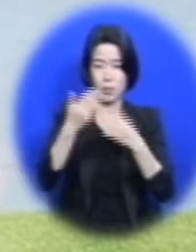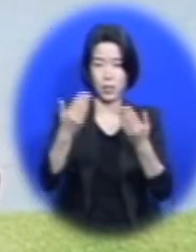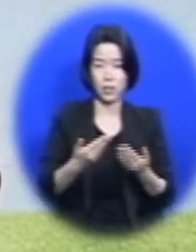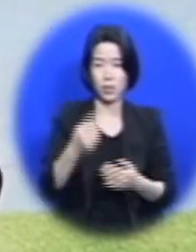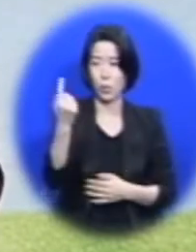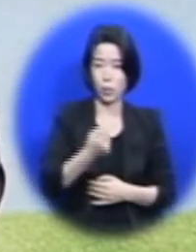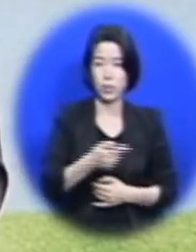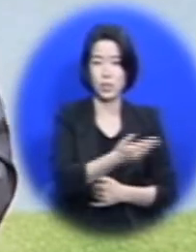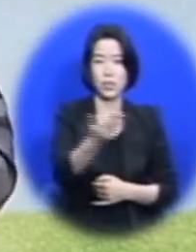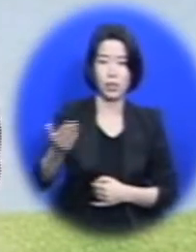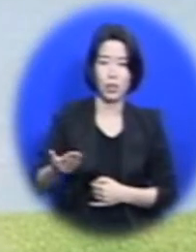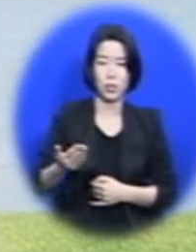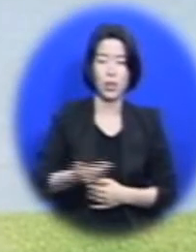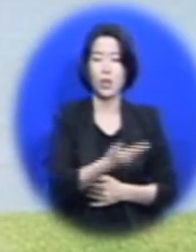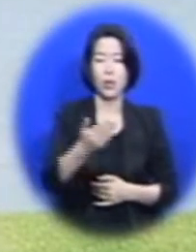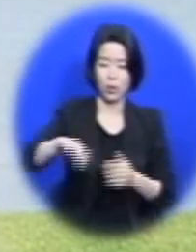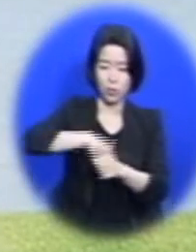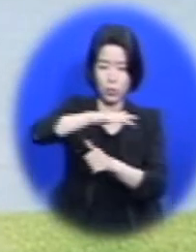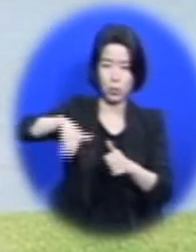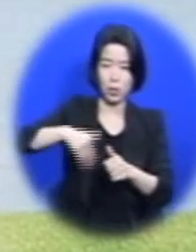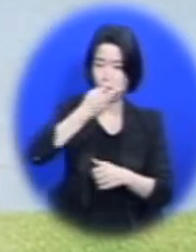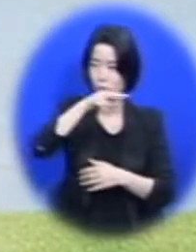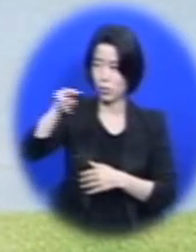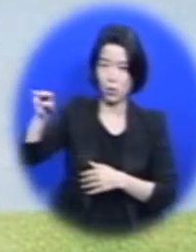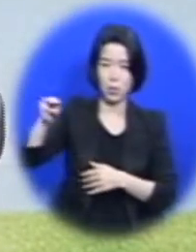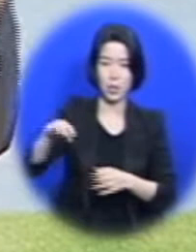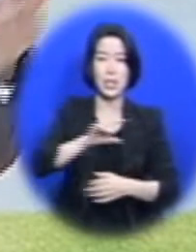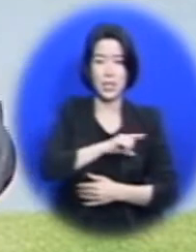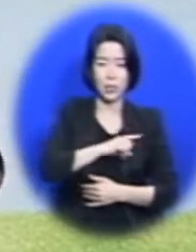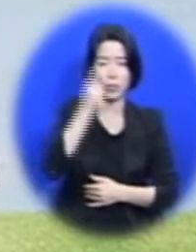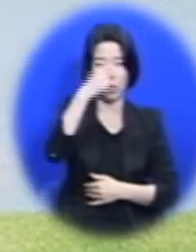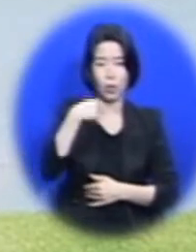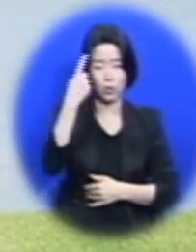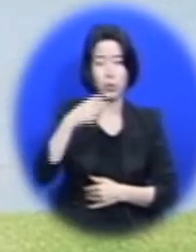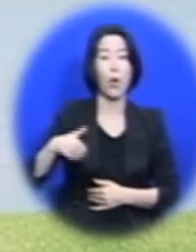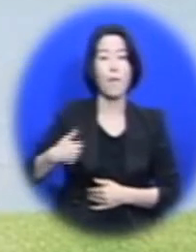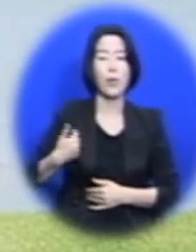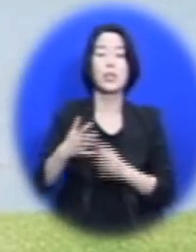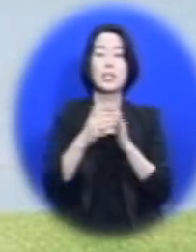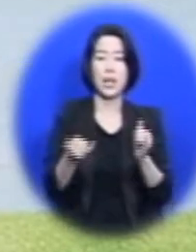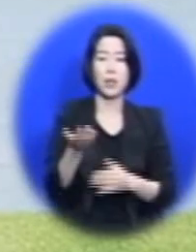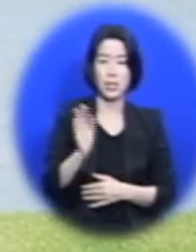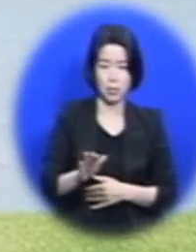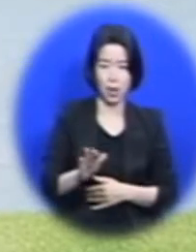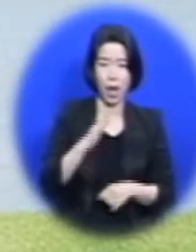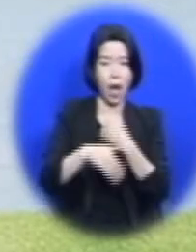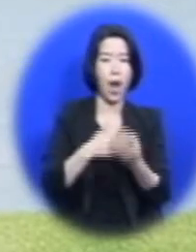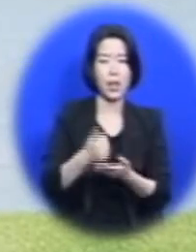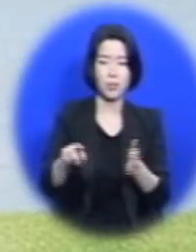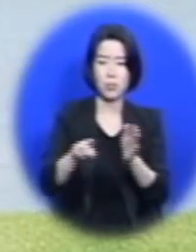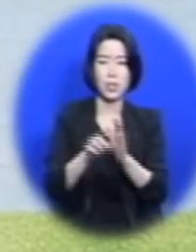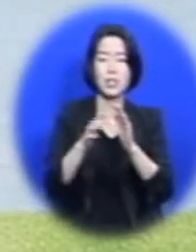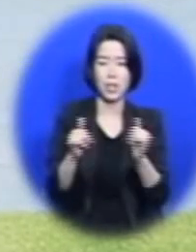여러분, 여러분 주변을 둘러보면 이름도 얼굴도 모르는 사람이긴 하지만 하나님을